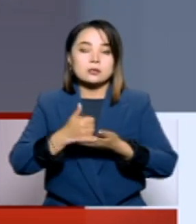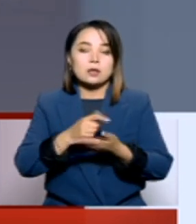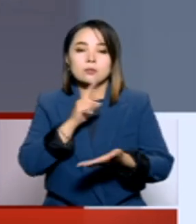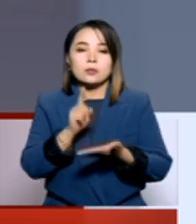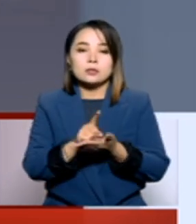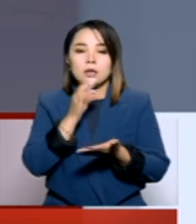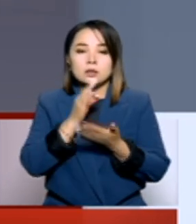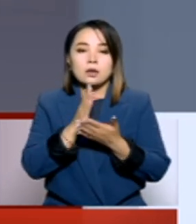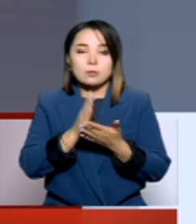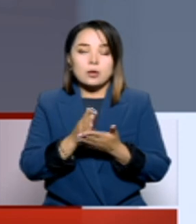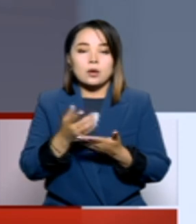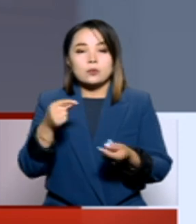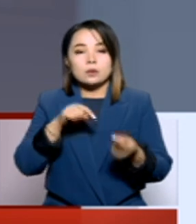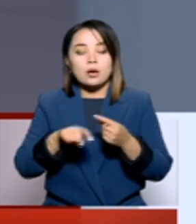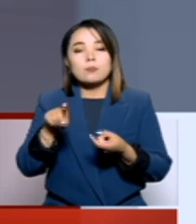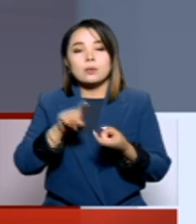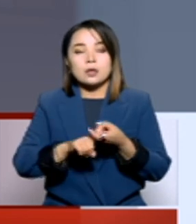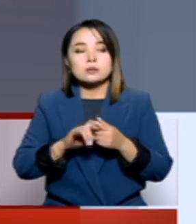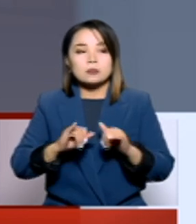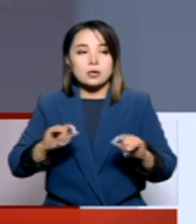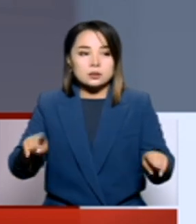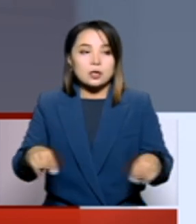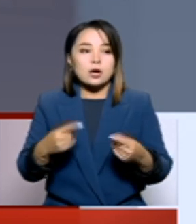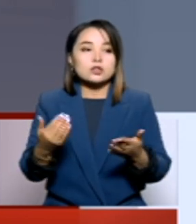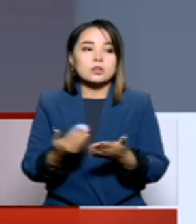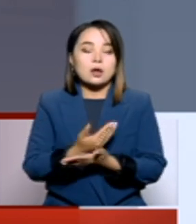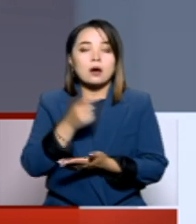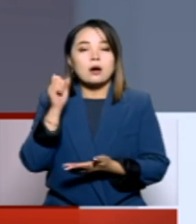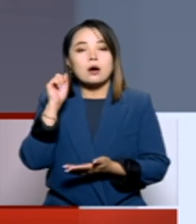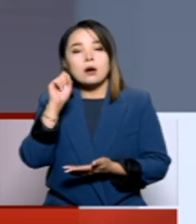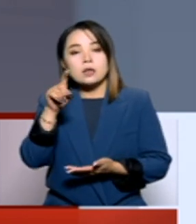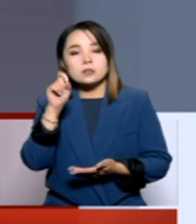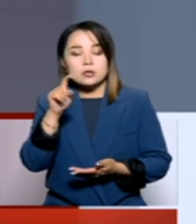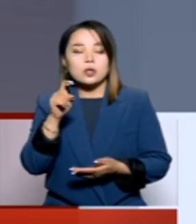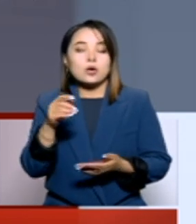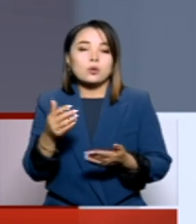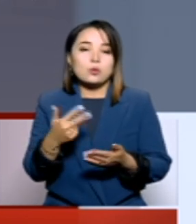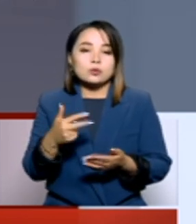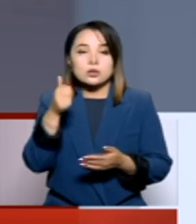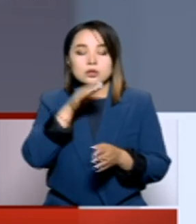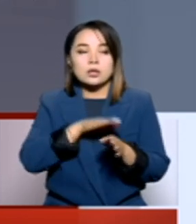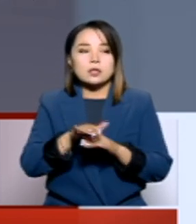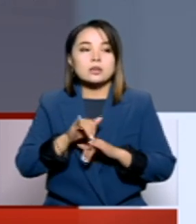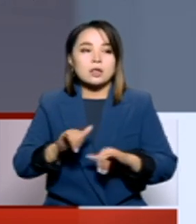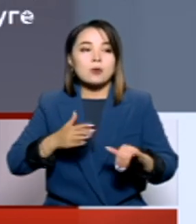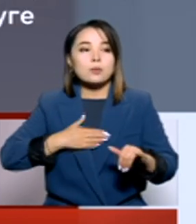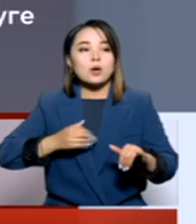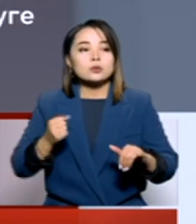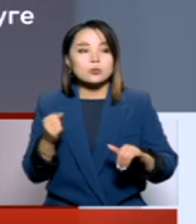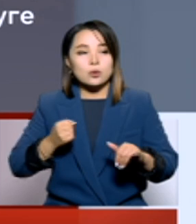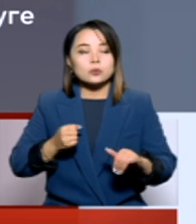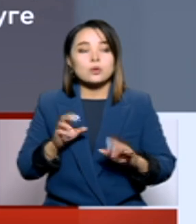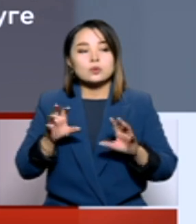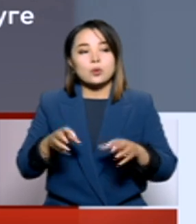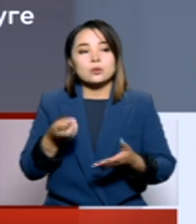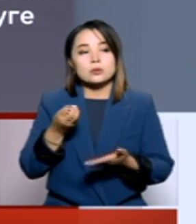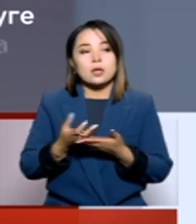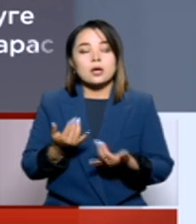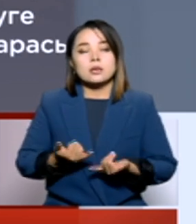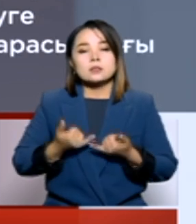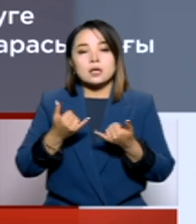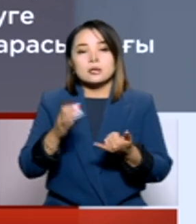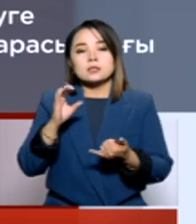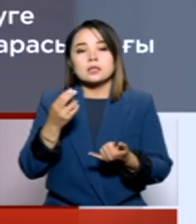саналады. Бұл тұрғыда өзара байланысымыз жаңа алтын 30 жылдық аясында дами түседі. Менің досым, құрметті төраға, Си